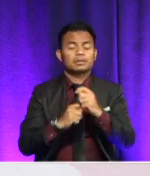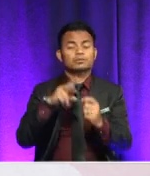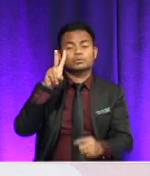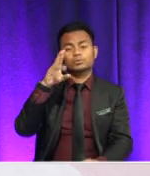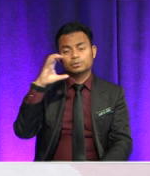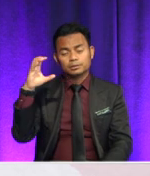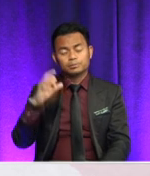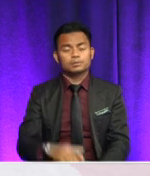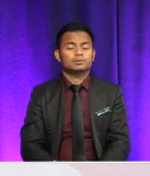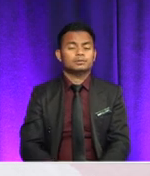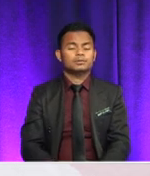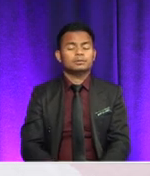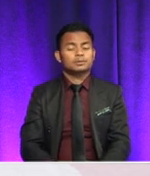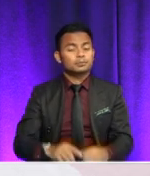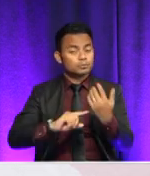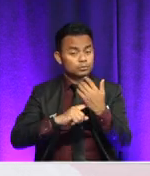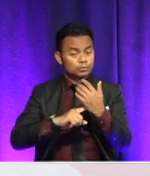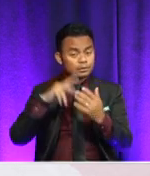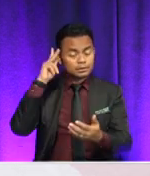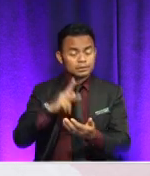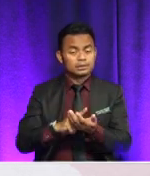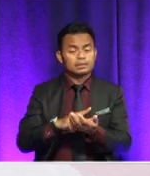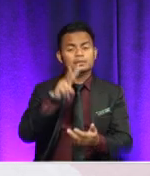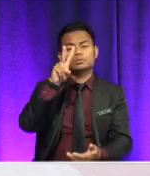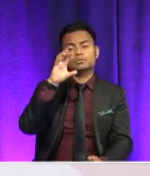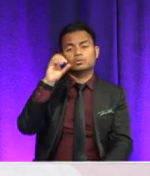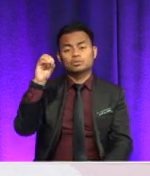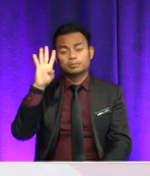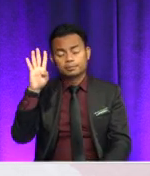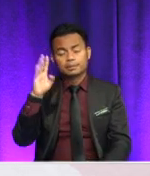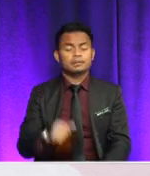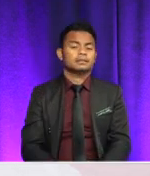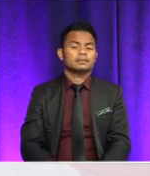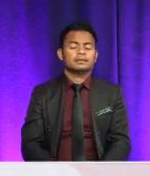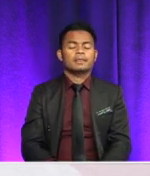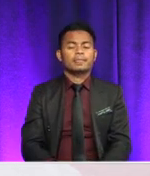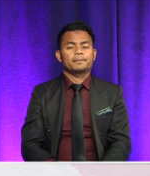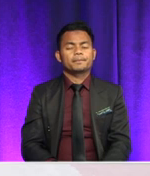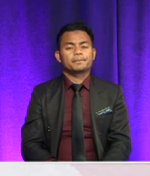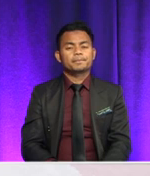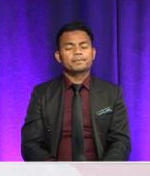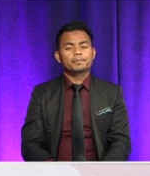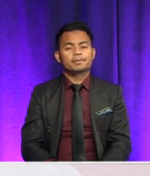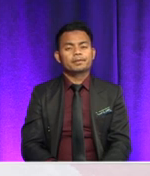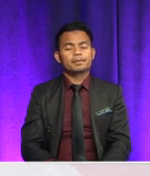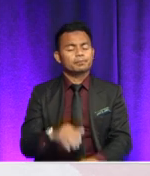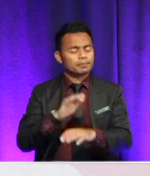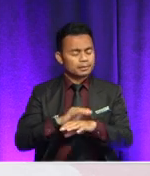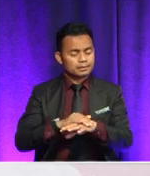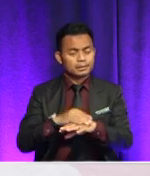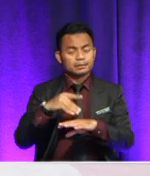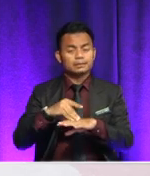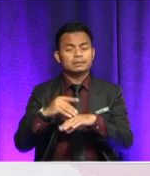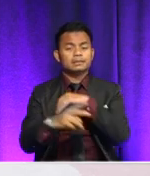pada tahun 2004 sebagai tanaman pengenalan verifikasi tanaman telah dilaksanakan di negeri Kelantan dan